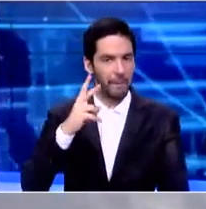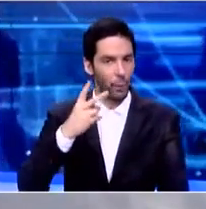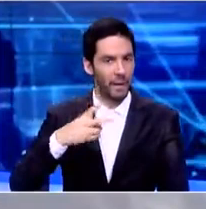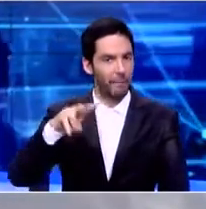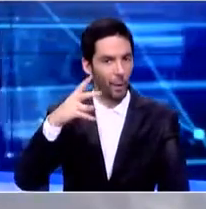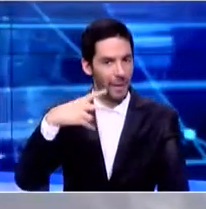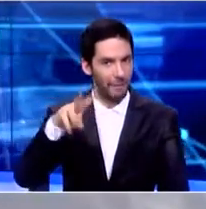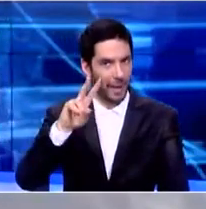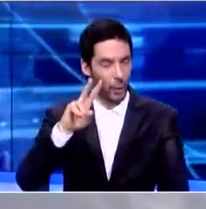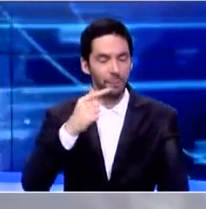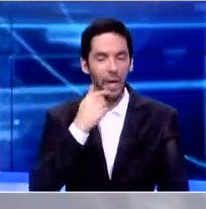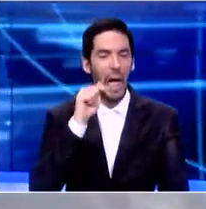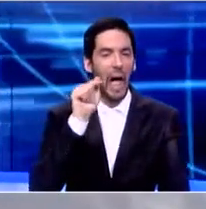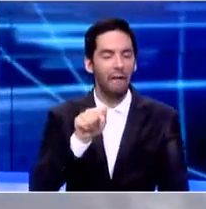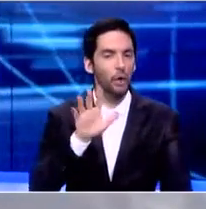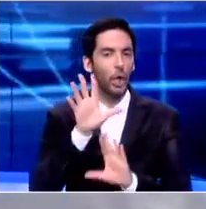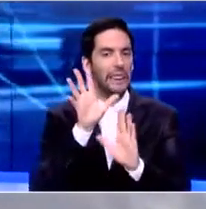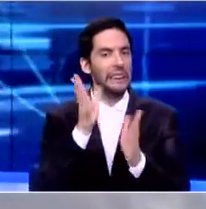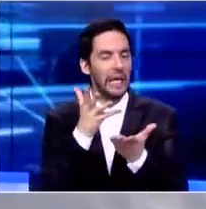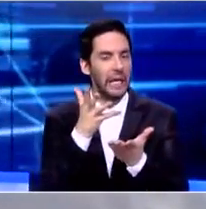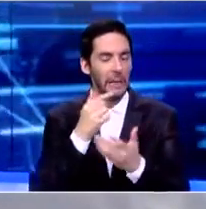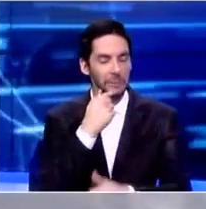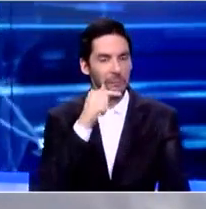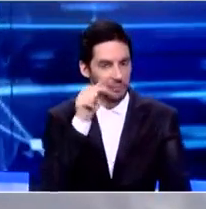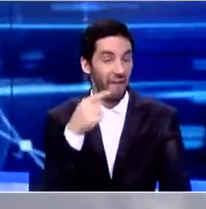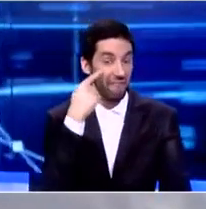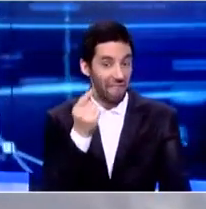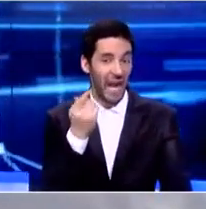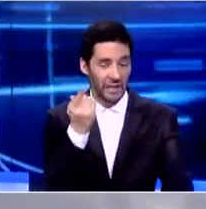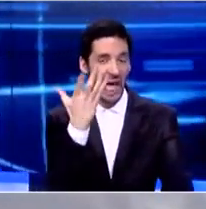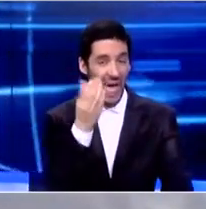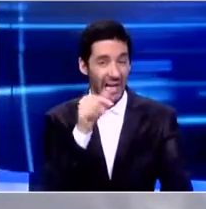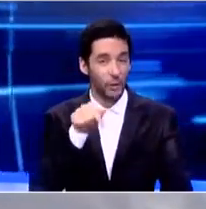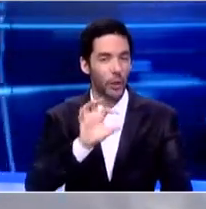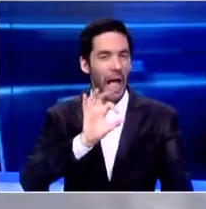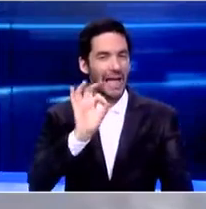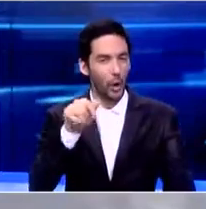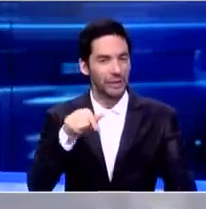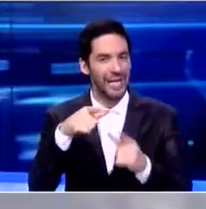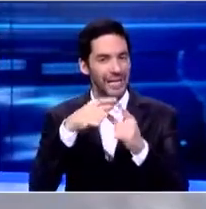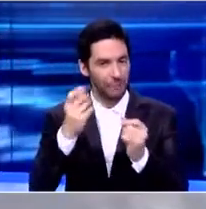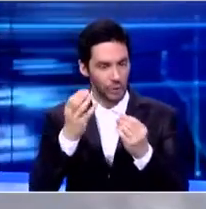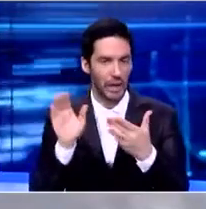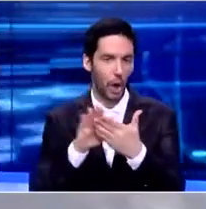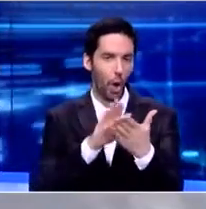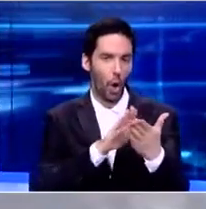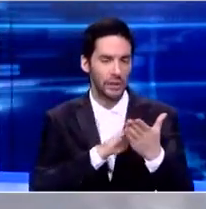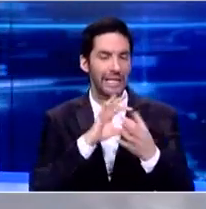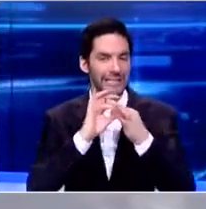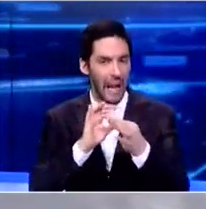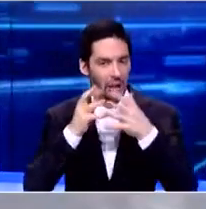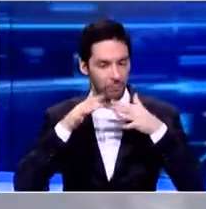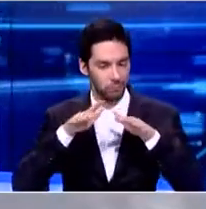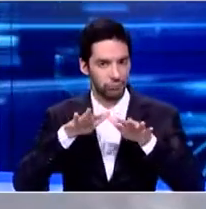ένας είναι ότι προφανώς υπάρχει μεταδοτικότητα ίσως σε επίπεδο κοινότητας και ο δεύτερος ότι στην